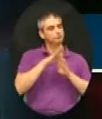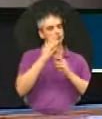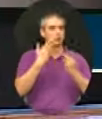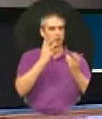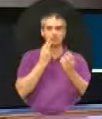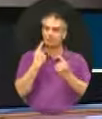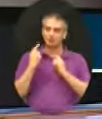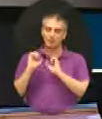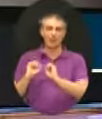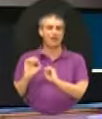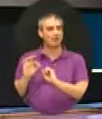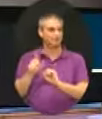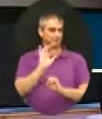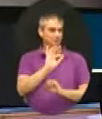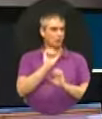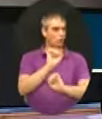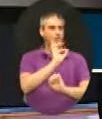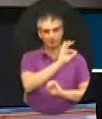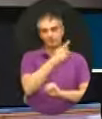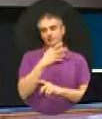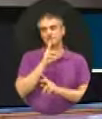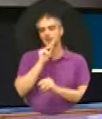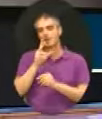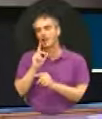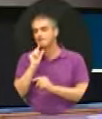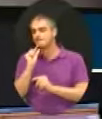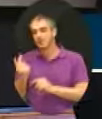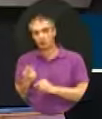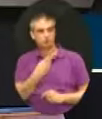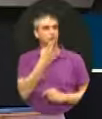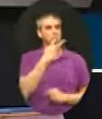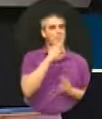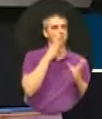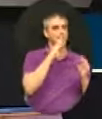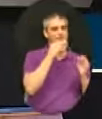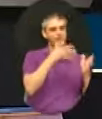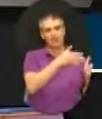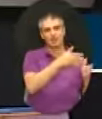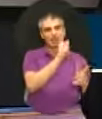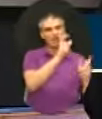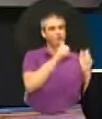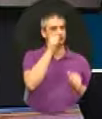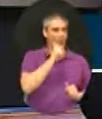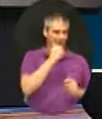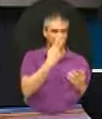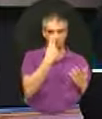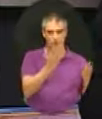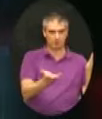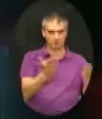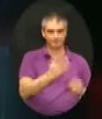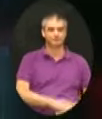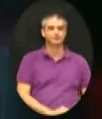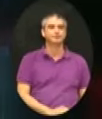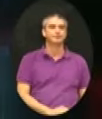כל אחד לבייס שלו, היא יותר למיעוטים, הוא יותר להצבעה הלבנה. בואו נראה את הדברים.